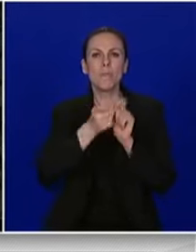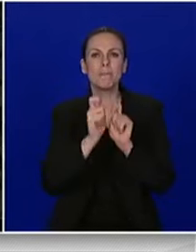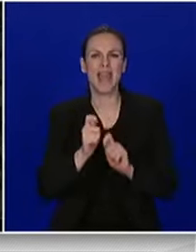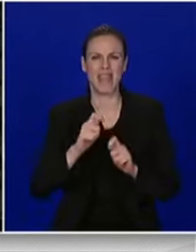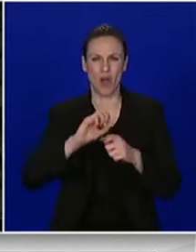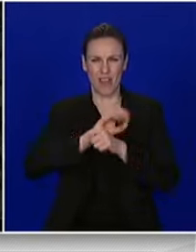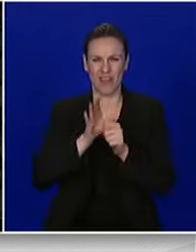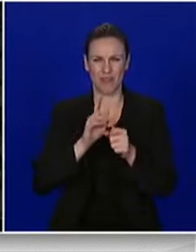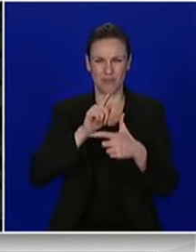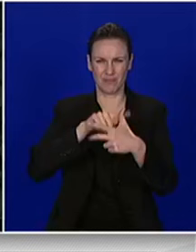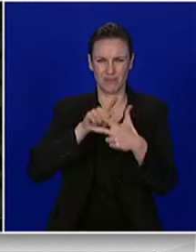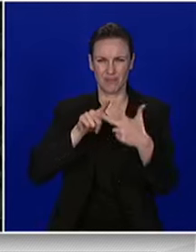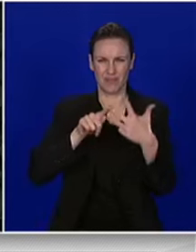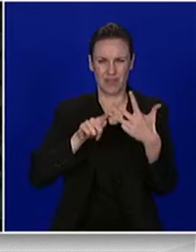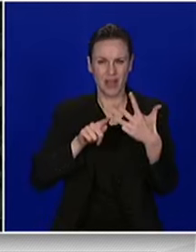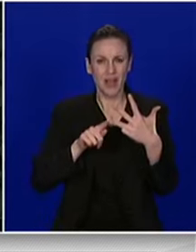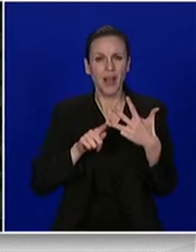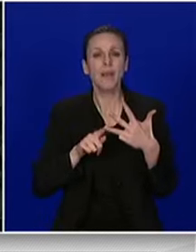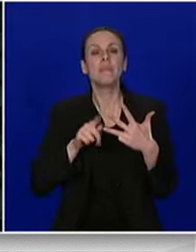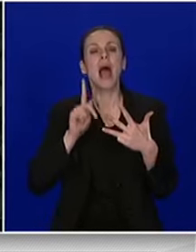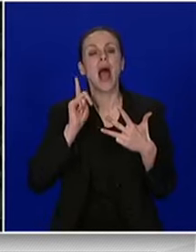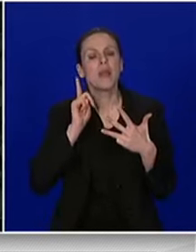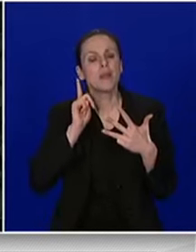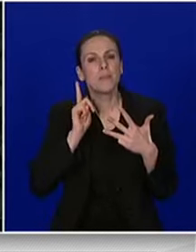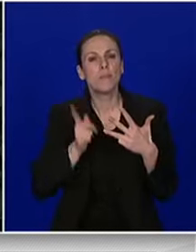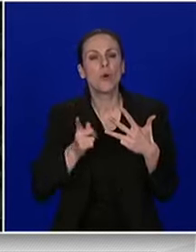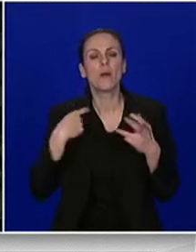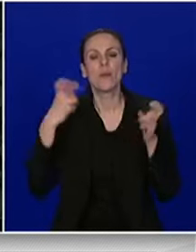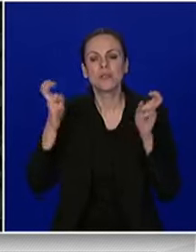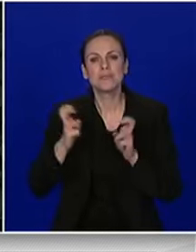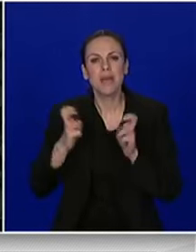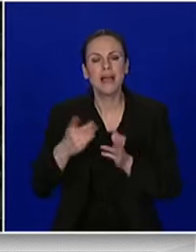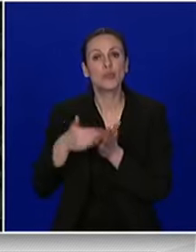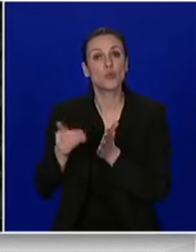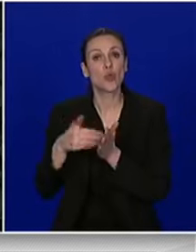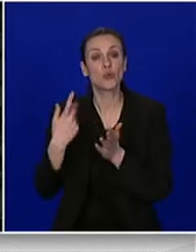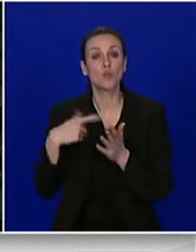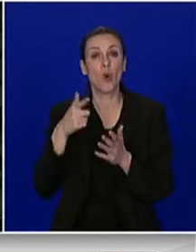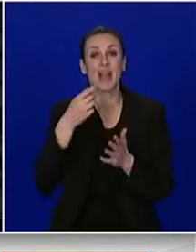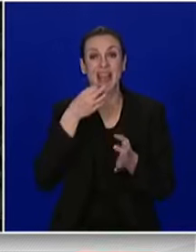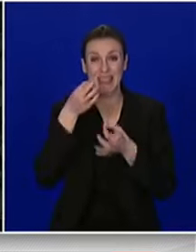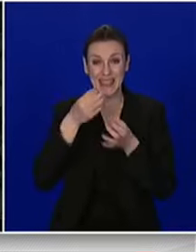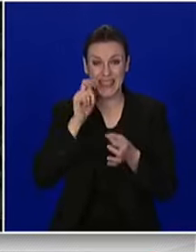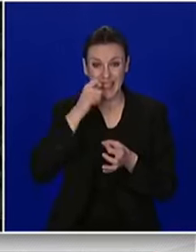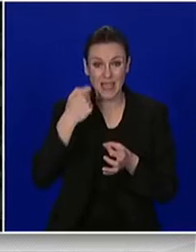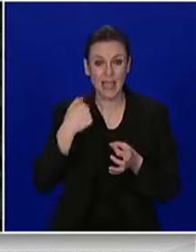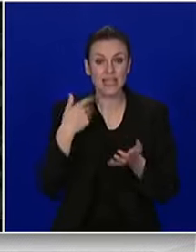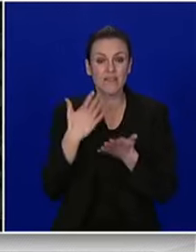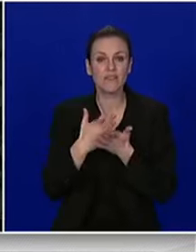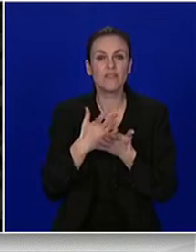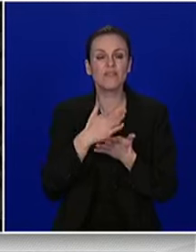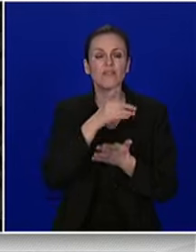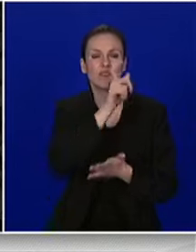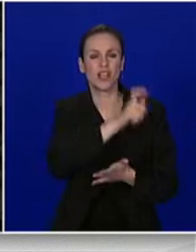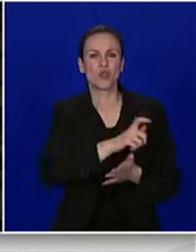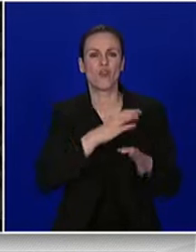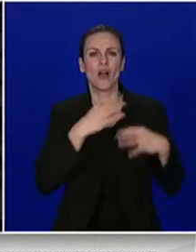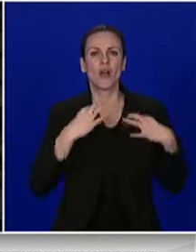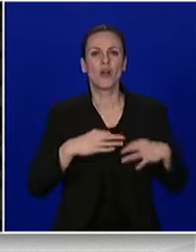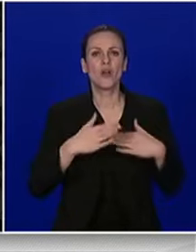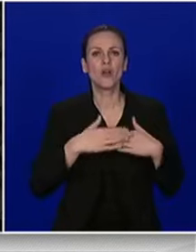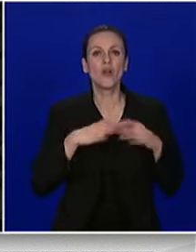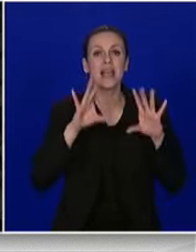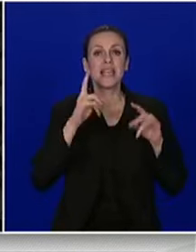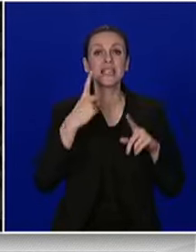naravno sniziti iznimno troškove, jer je test koji je, evo, isprobavala profesorica Vraneš oko 10